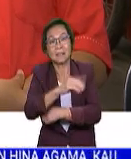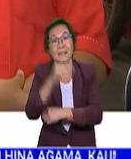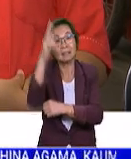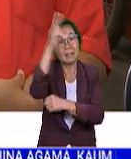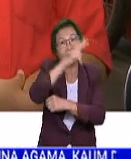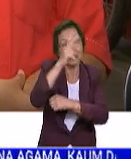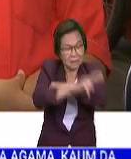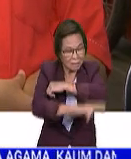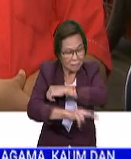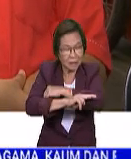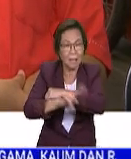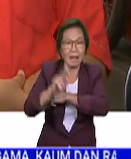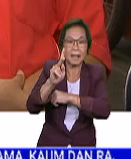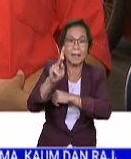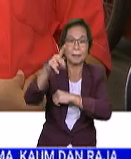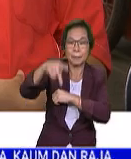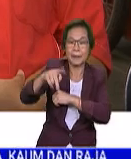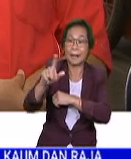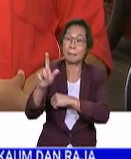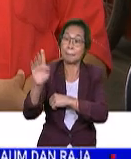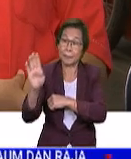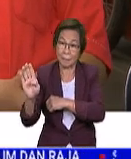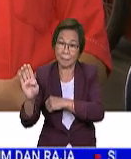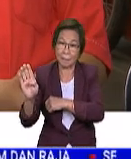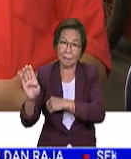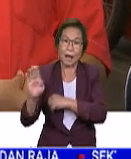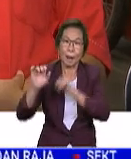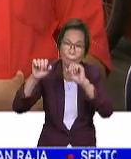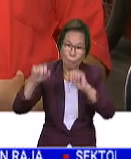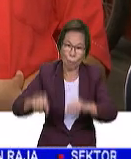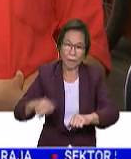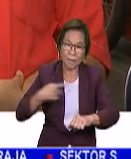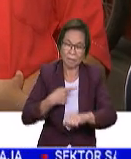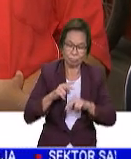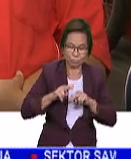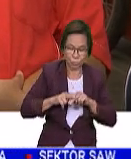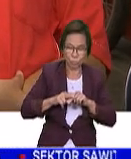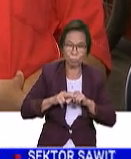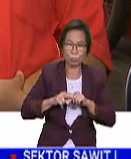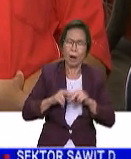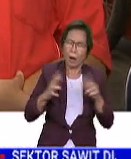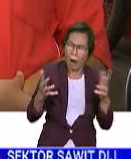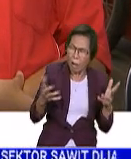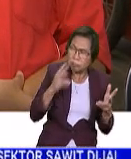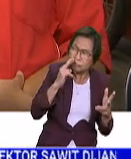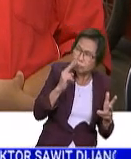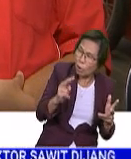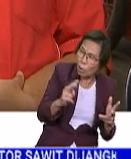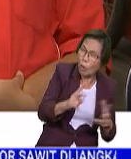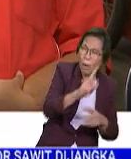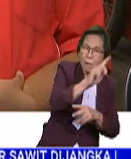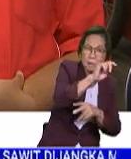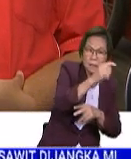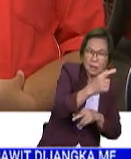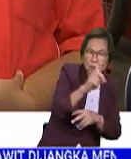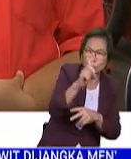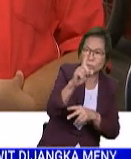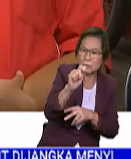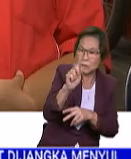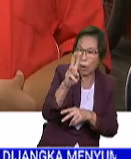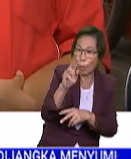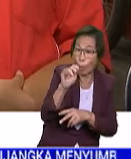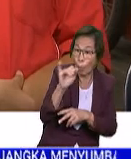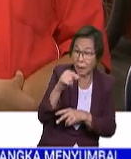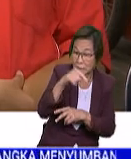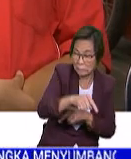negerilah kplb boleh boleh kita duduk Macam mana kalau kita nak tengok Tanjung dawai tu